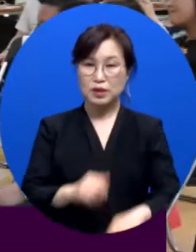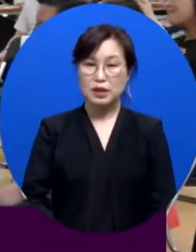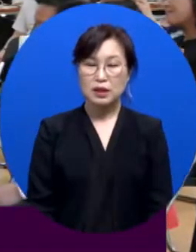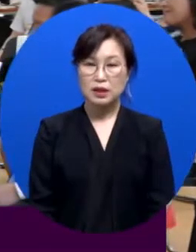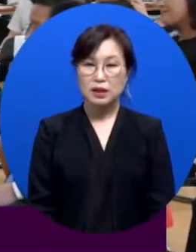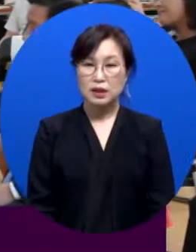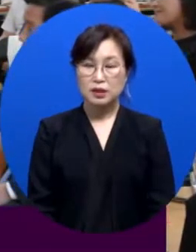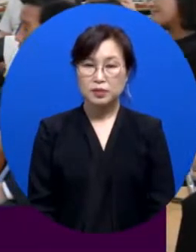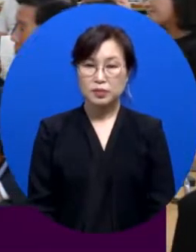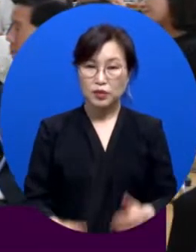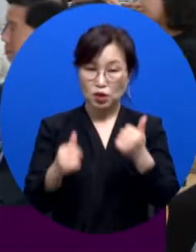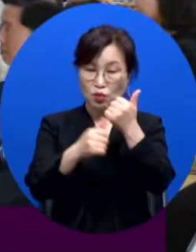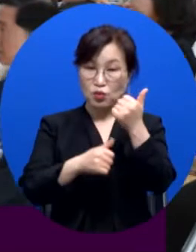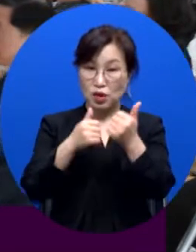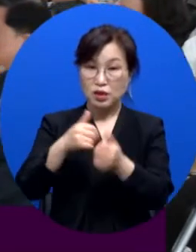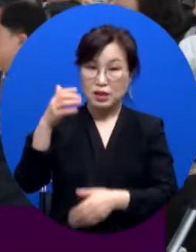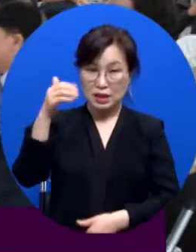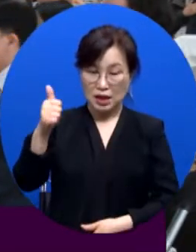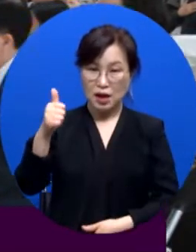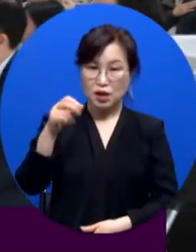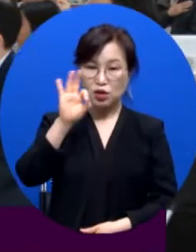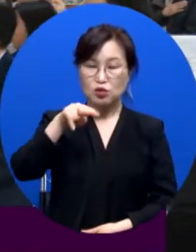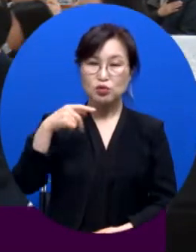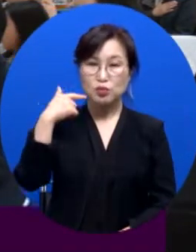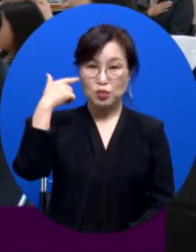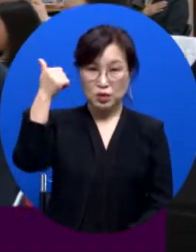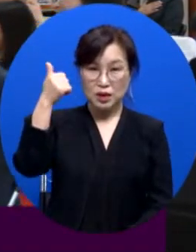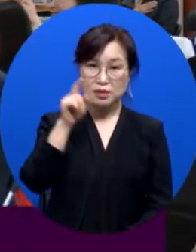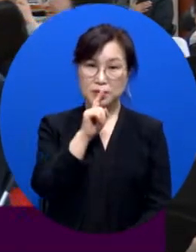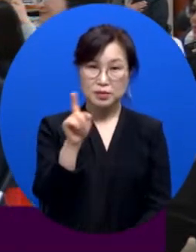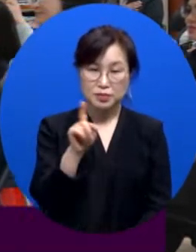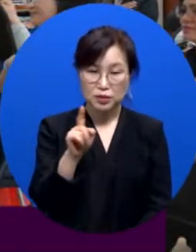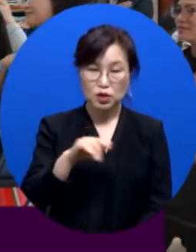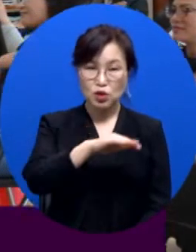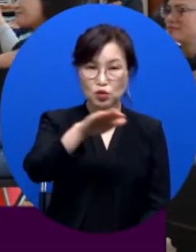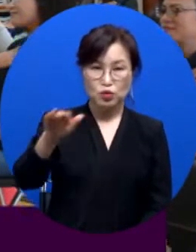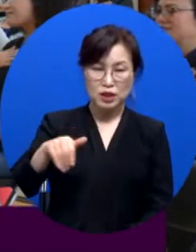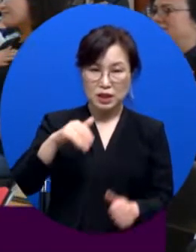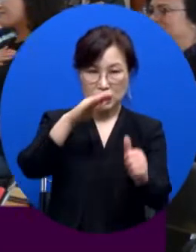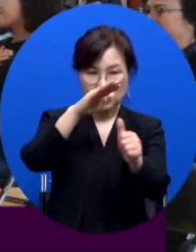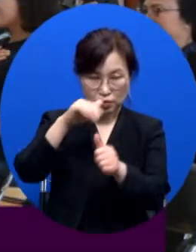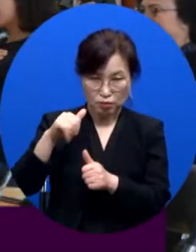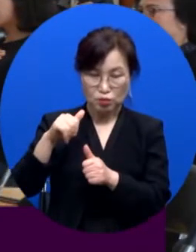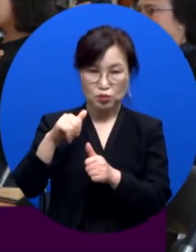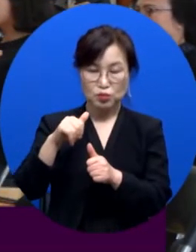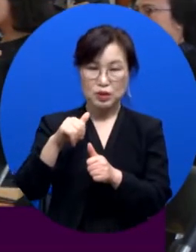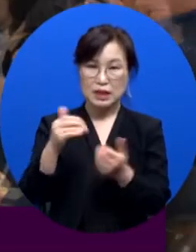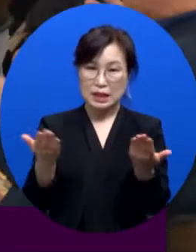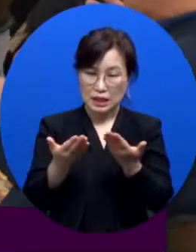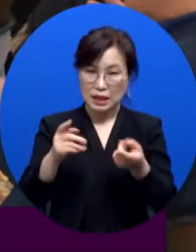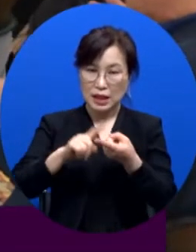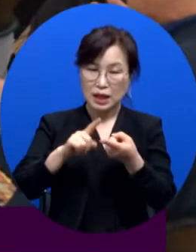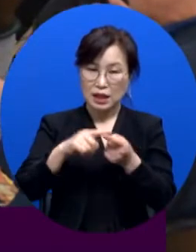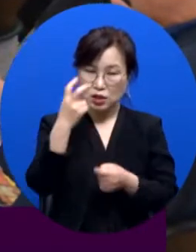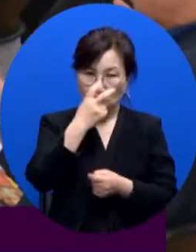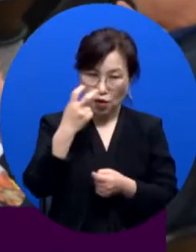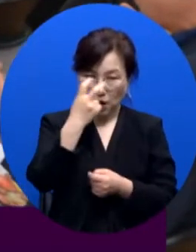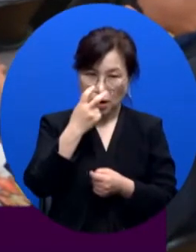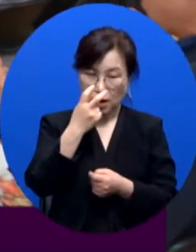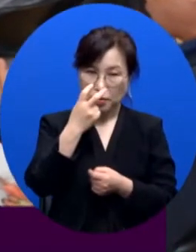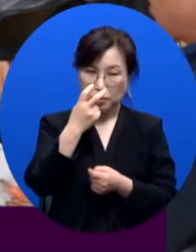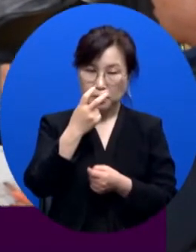우리의 사역과 부르심을 다시금 가다듬고 점검해서 주의 나라와 복음을 위해 더 잘 쓰임받게 되길 기대한다고